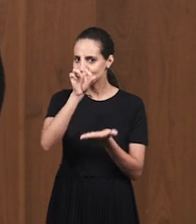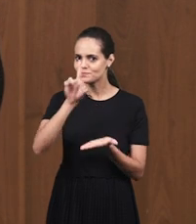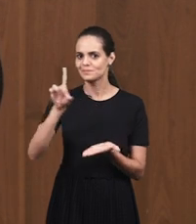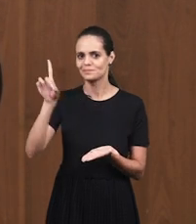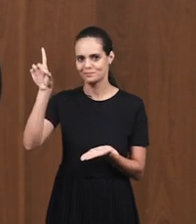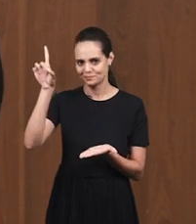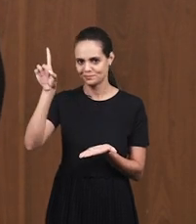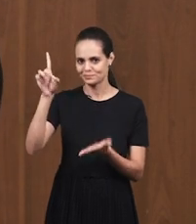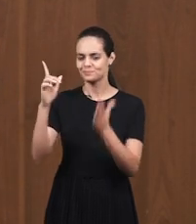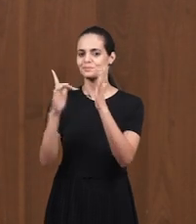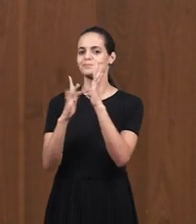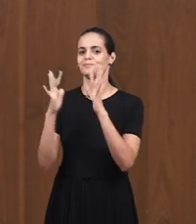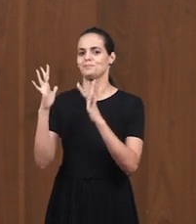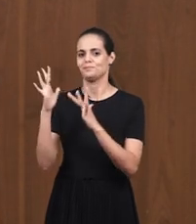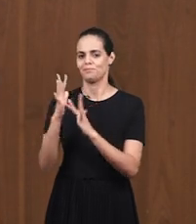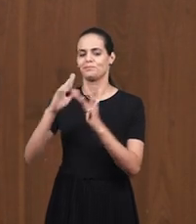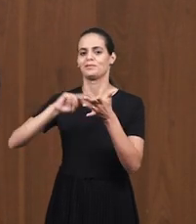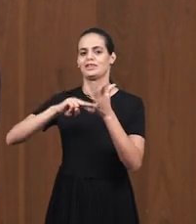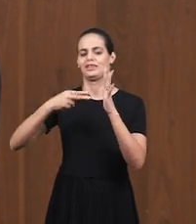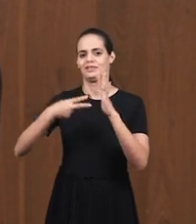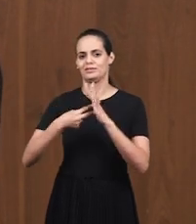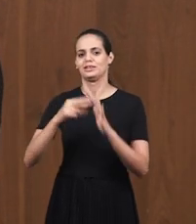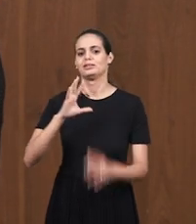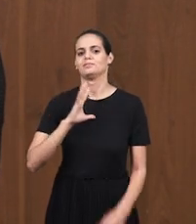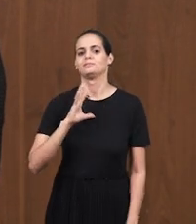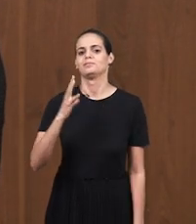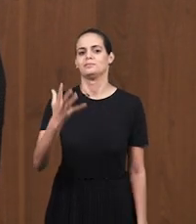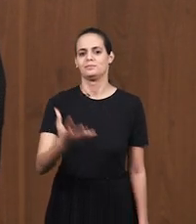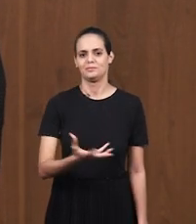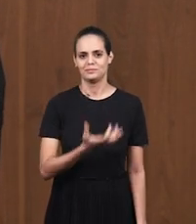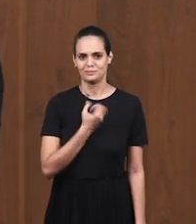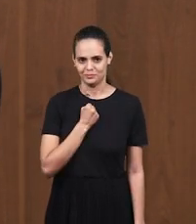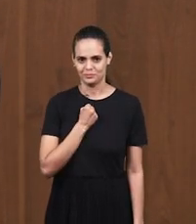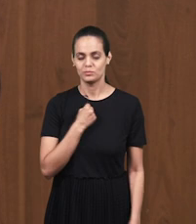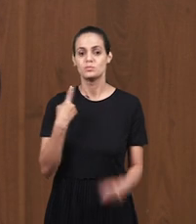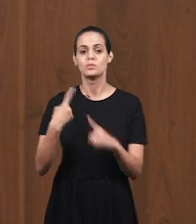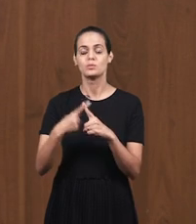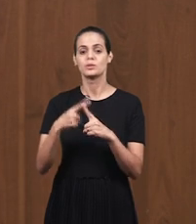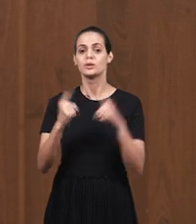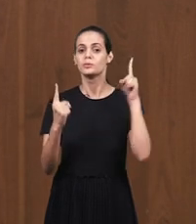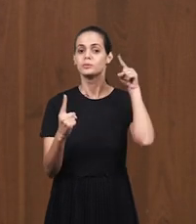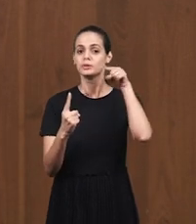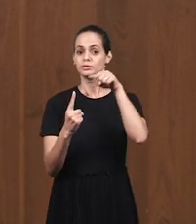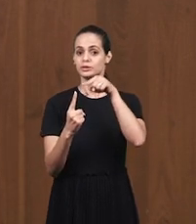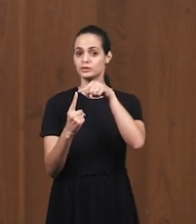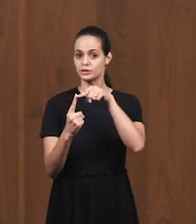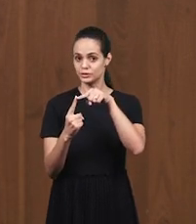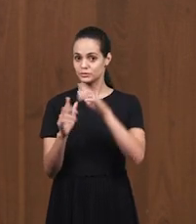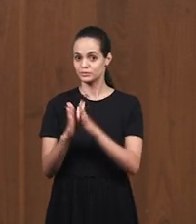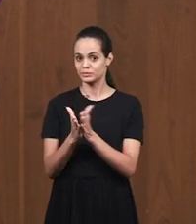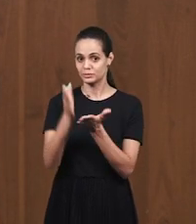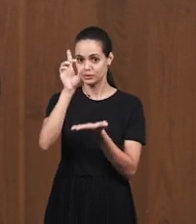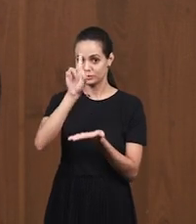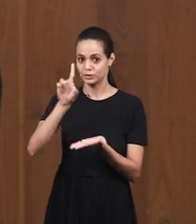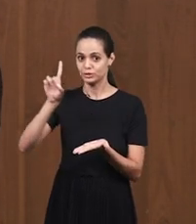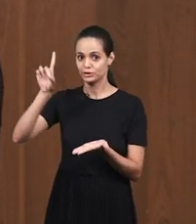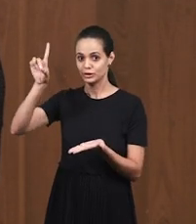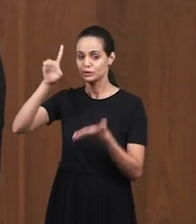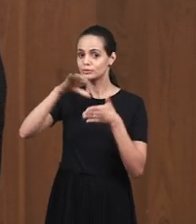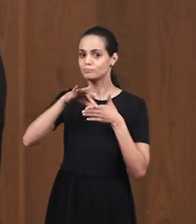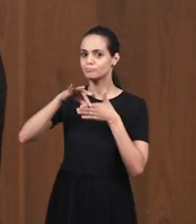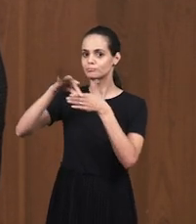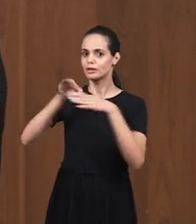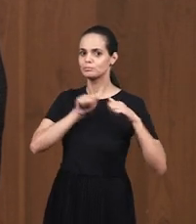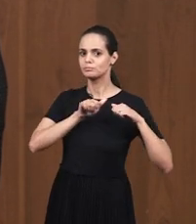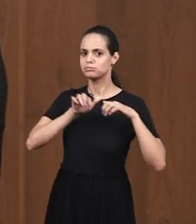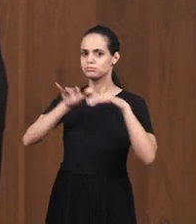тема Библии. Иисус означает спасение, потому что цель Библии –